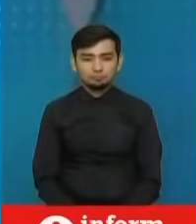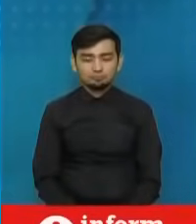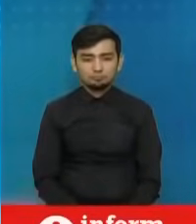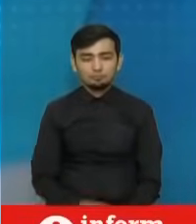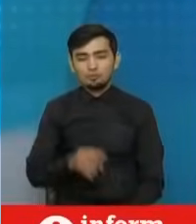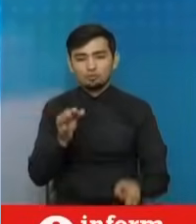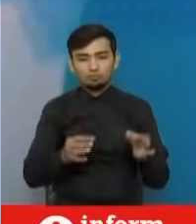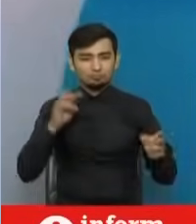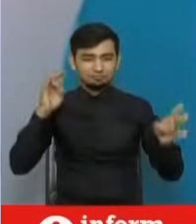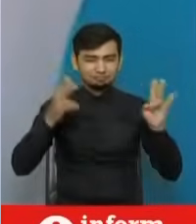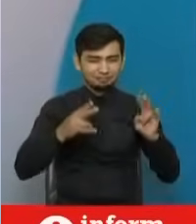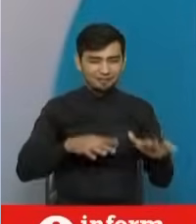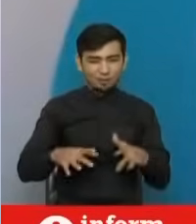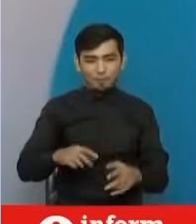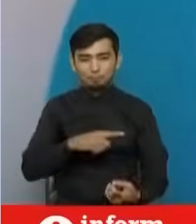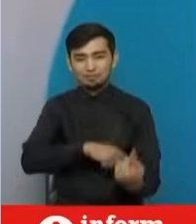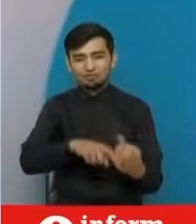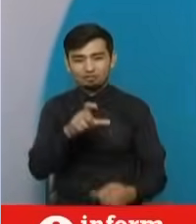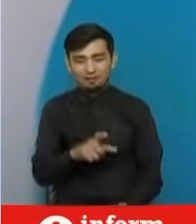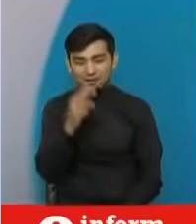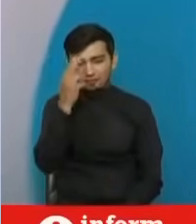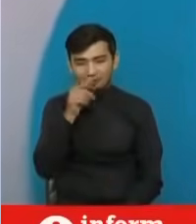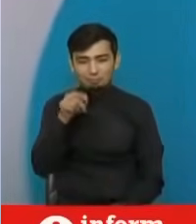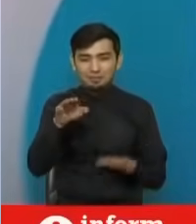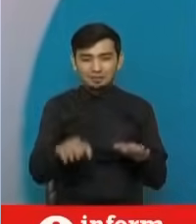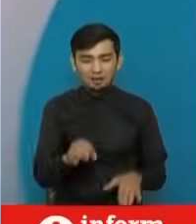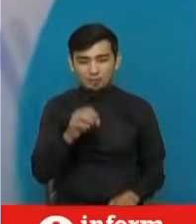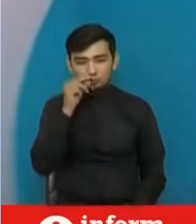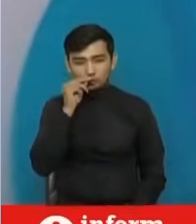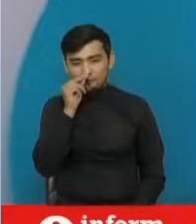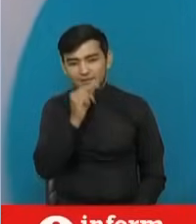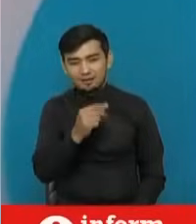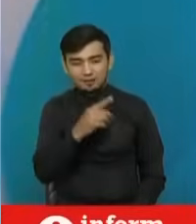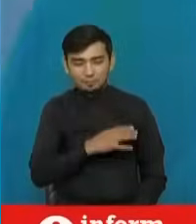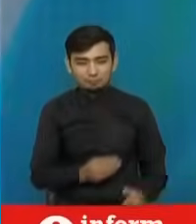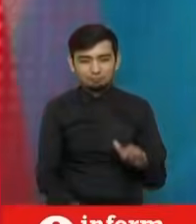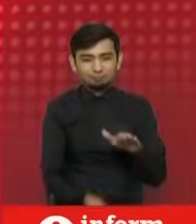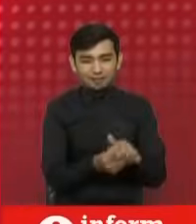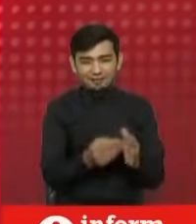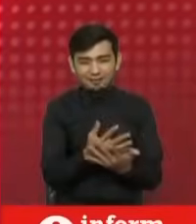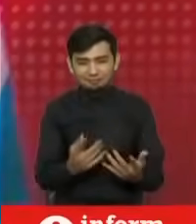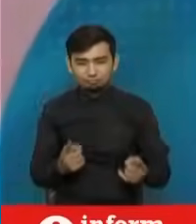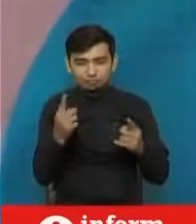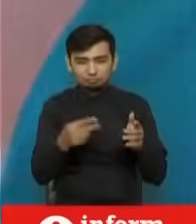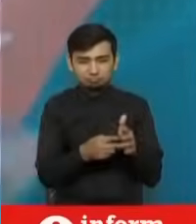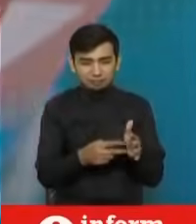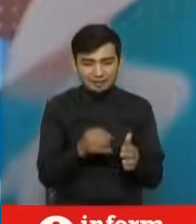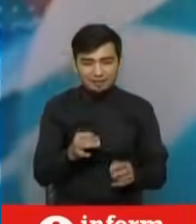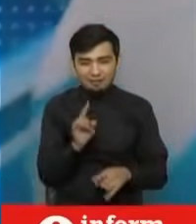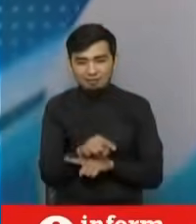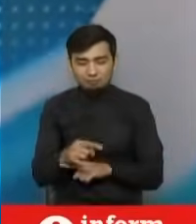амангельдиновну делу бизнесмена проходит в Астане мужчину обвиняют в подстрекательстве к даче взятки в особо крупном размере и